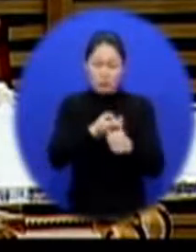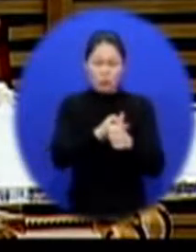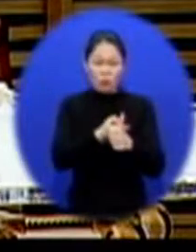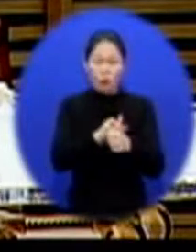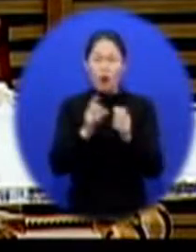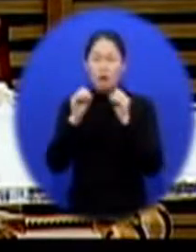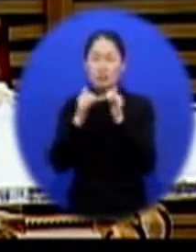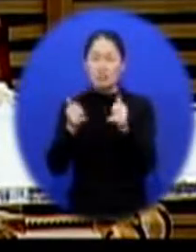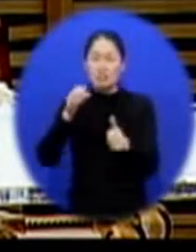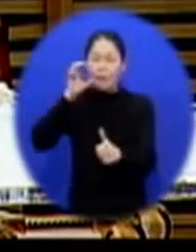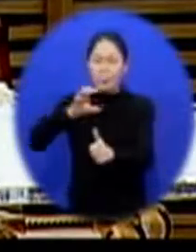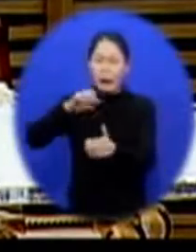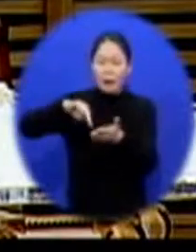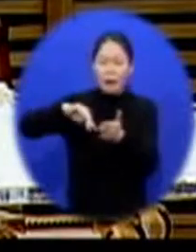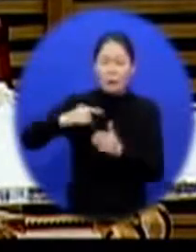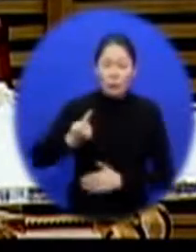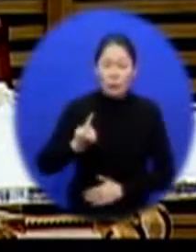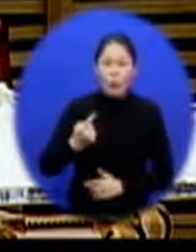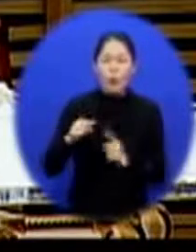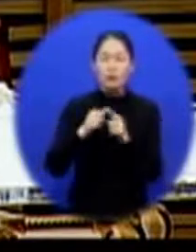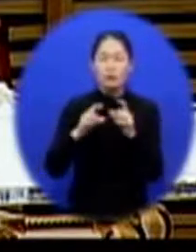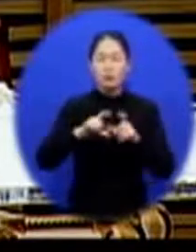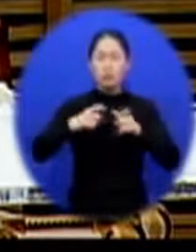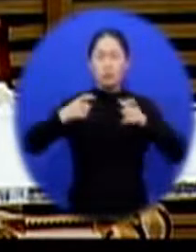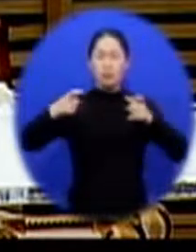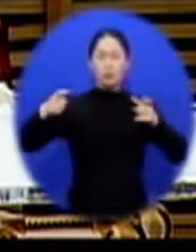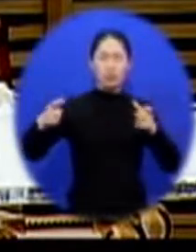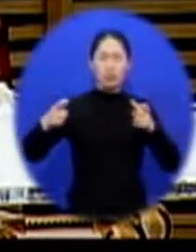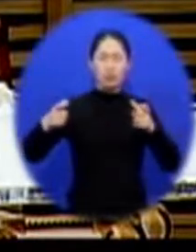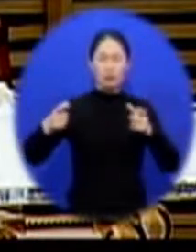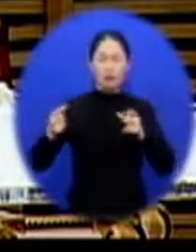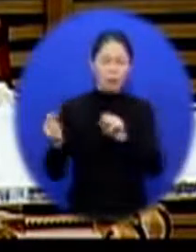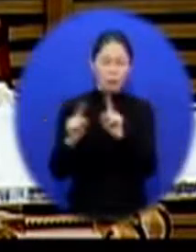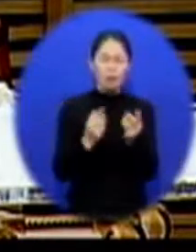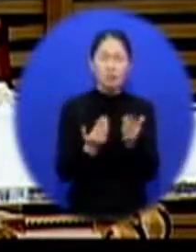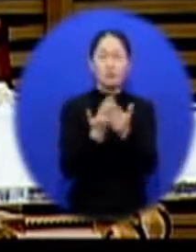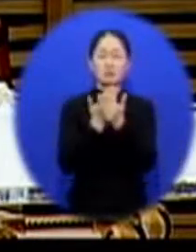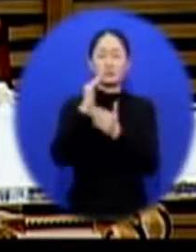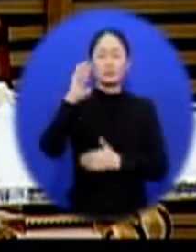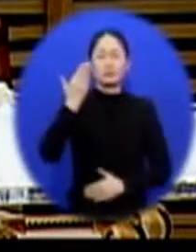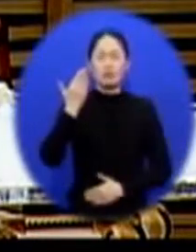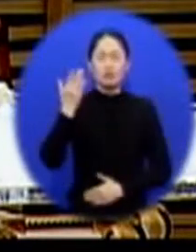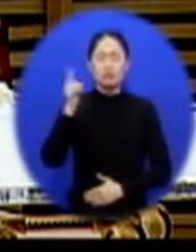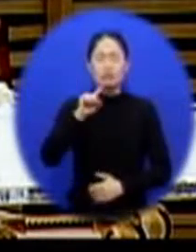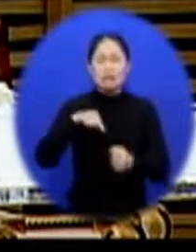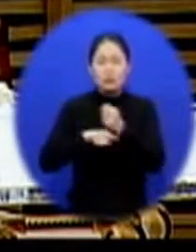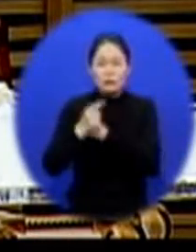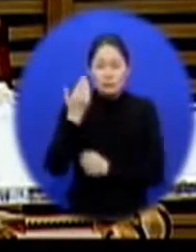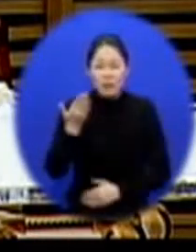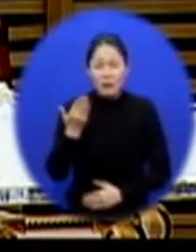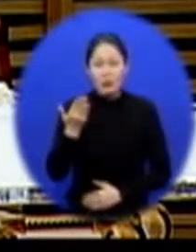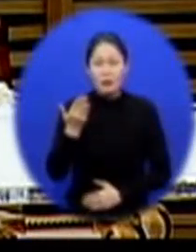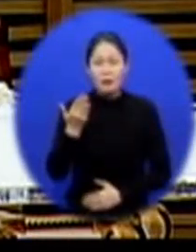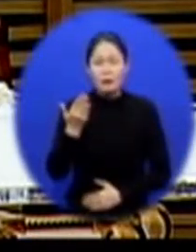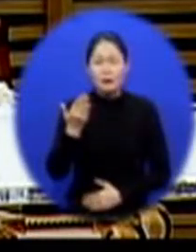핍박해서 도 교회는 점점 전부 응 되는 겁니다 이게 무슨 까닭이 줘